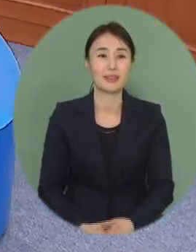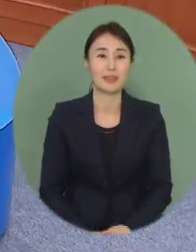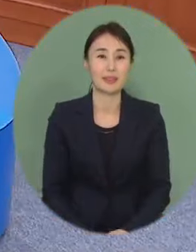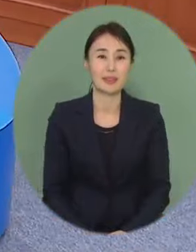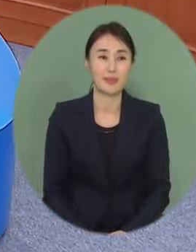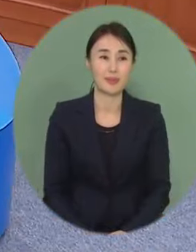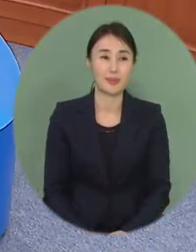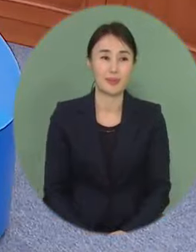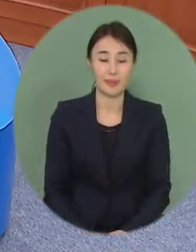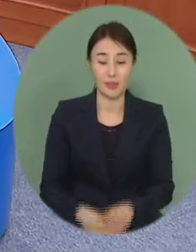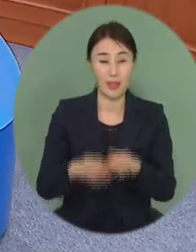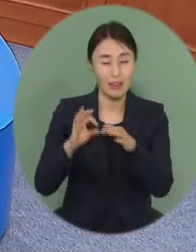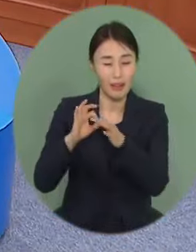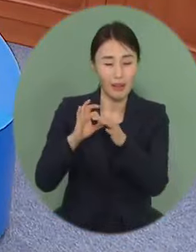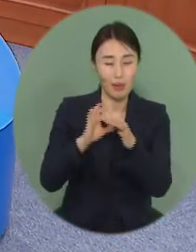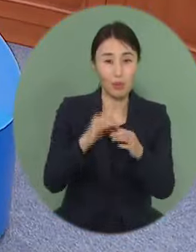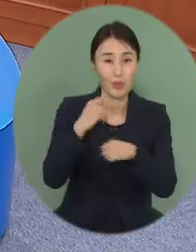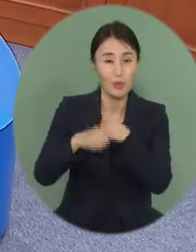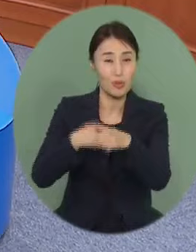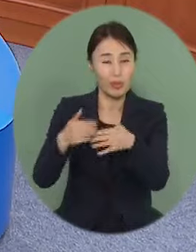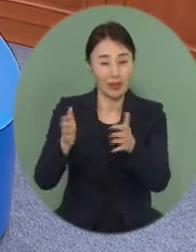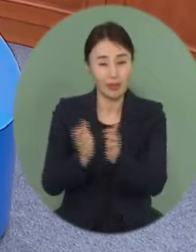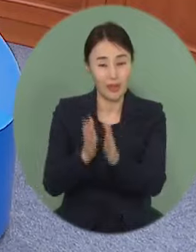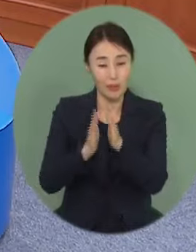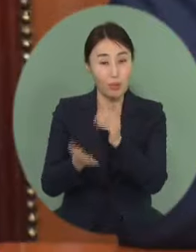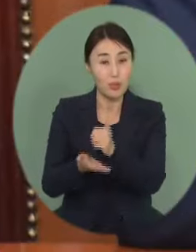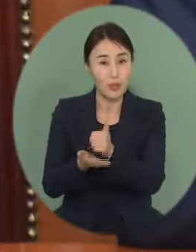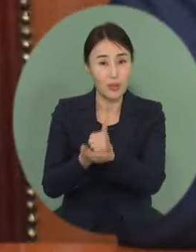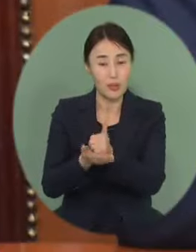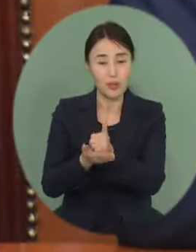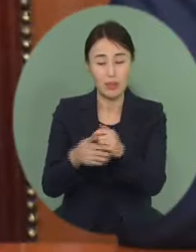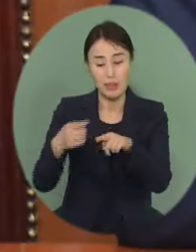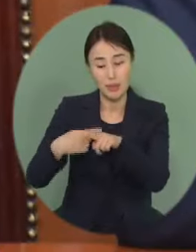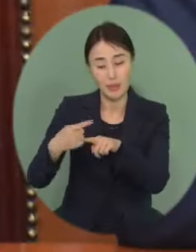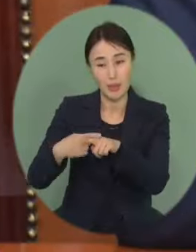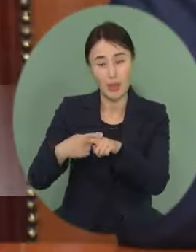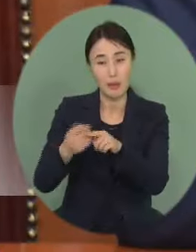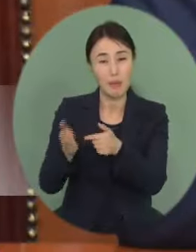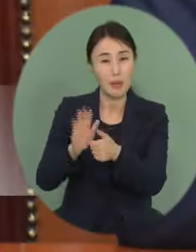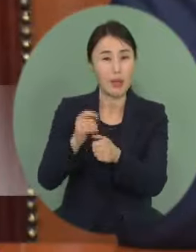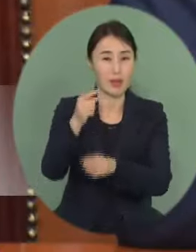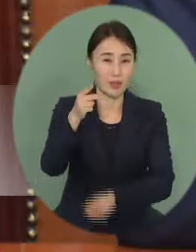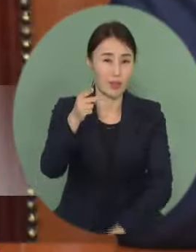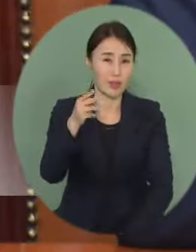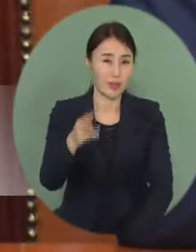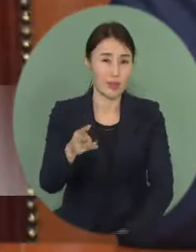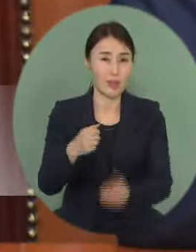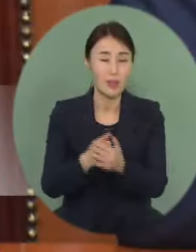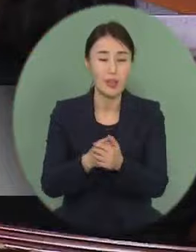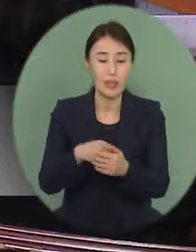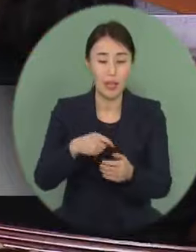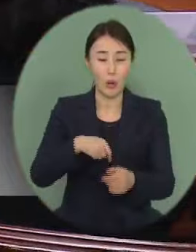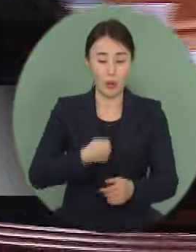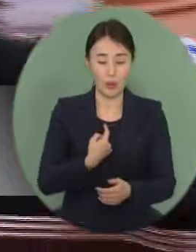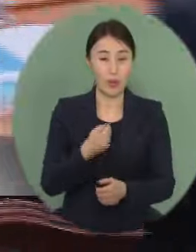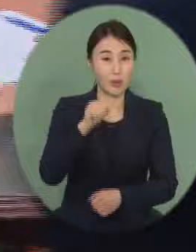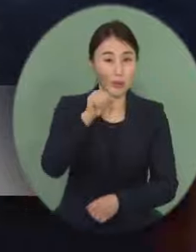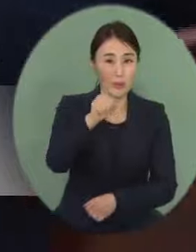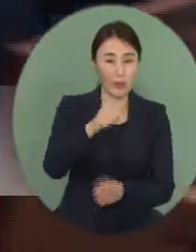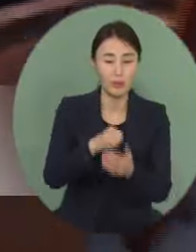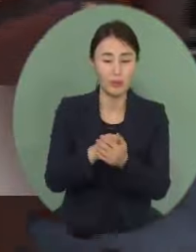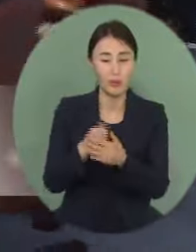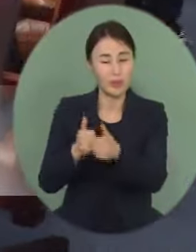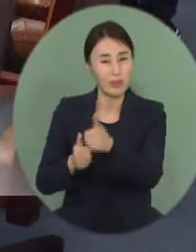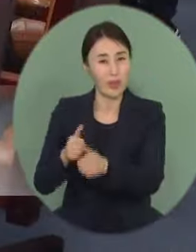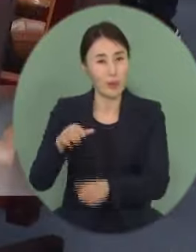바랍니다 현재까지 민주당의 공천 심사 발표는 모두 세 차례 단수 공천은 47곳 경선 지역은